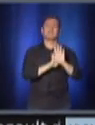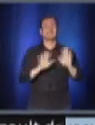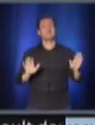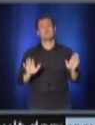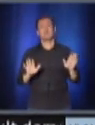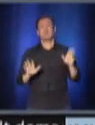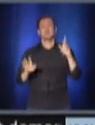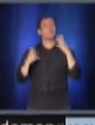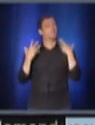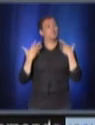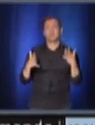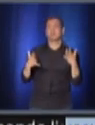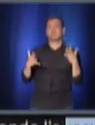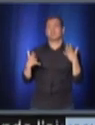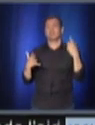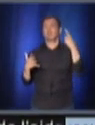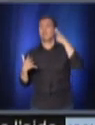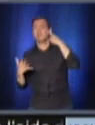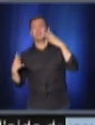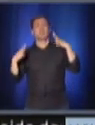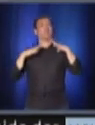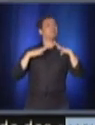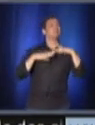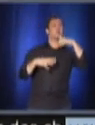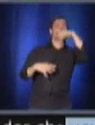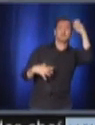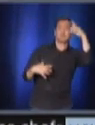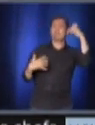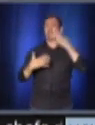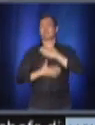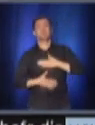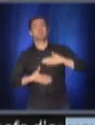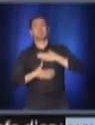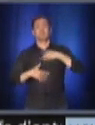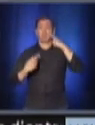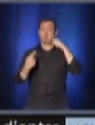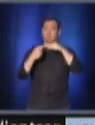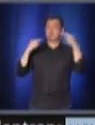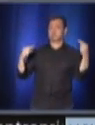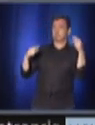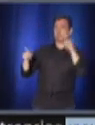on part en vacances, tout un chacun, ce serait affreux, ce serait atroce pour moi.